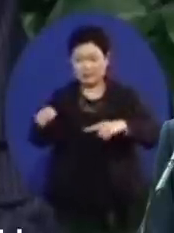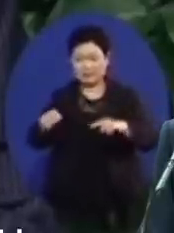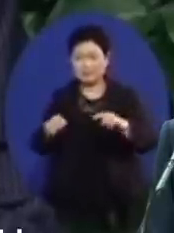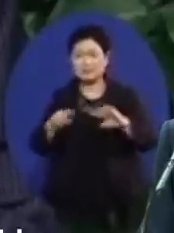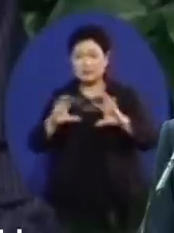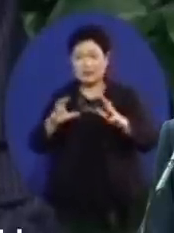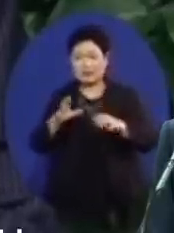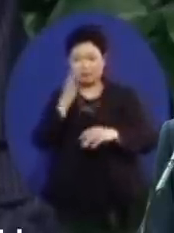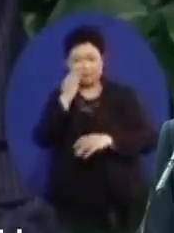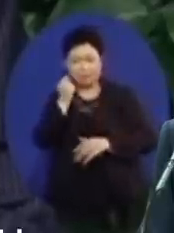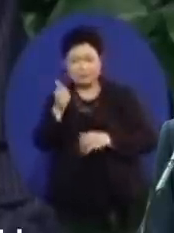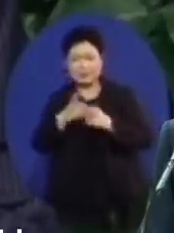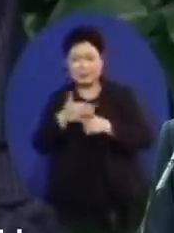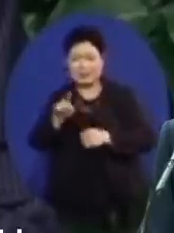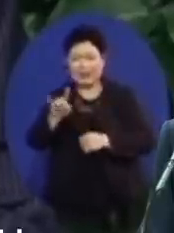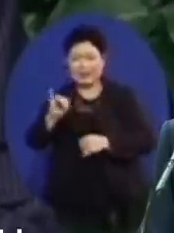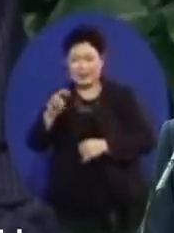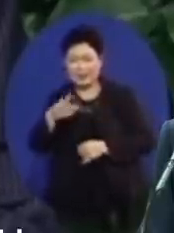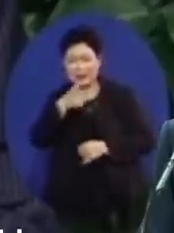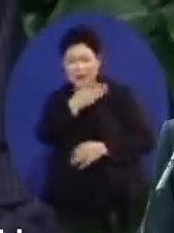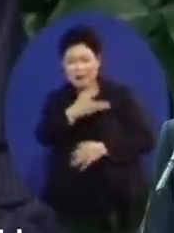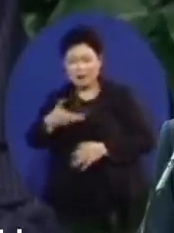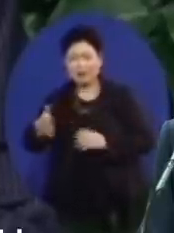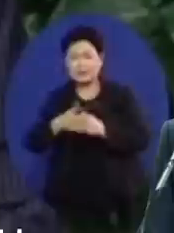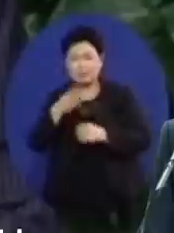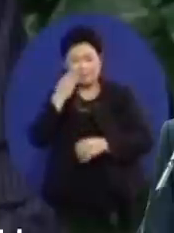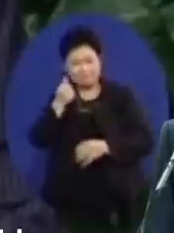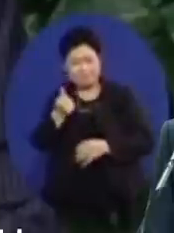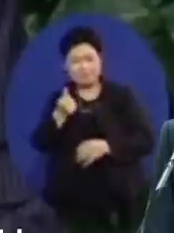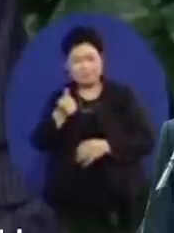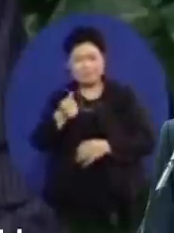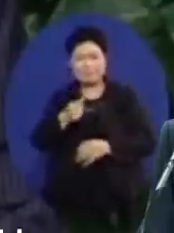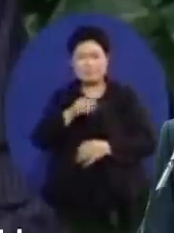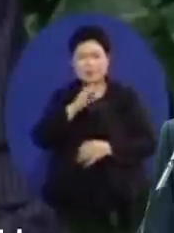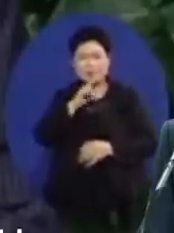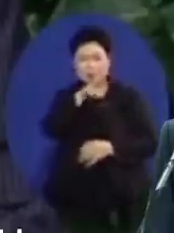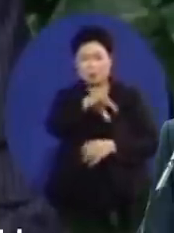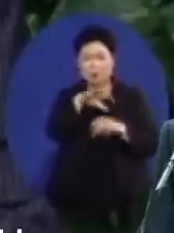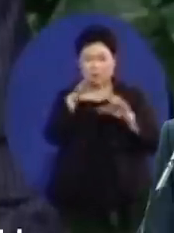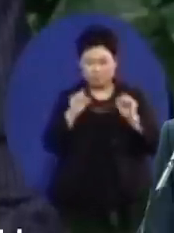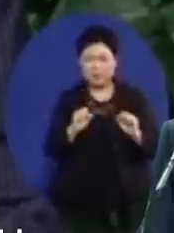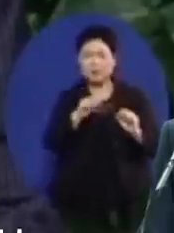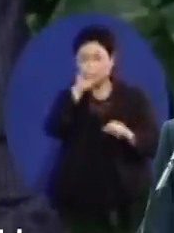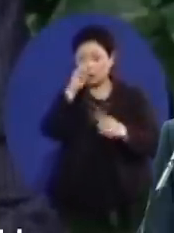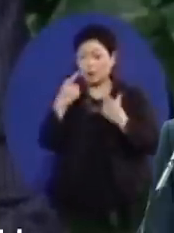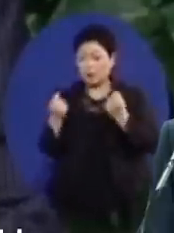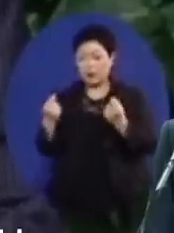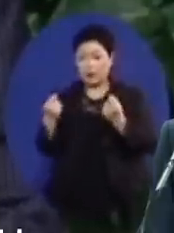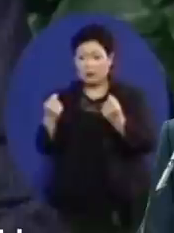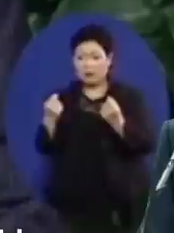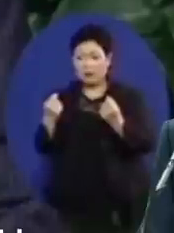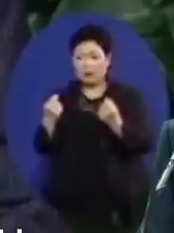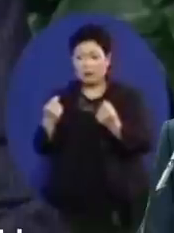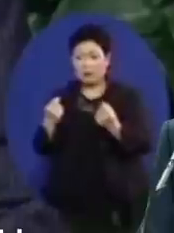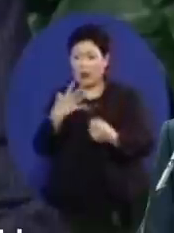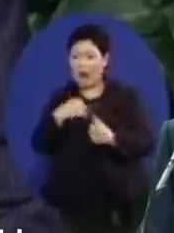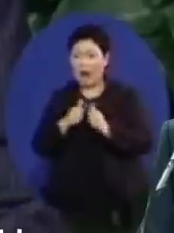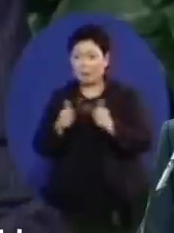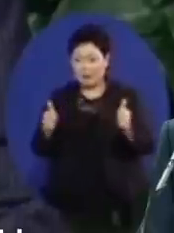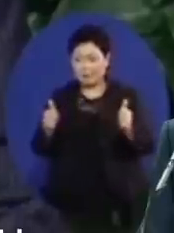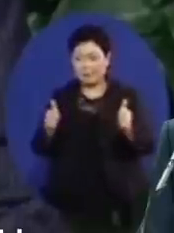산다. 나일강변에서 풍부하니까 우리가 더 얻어먹어도 그곳에 가는 것이 좋겠다. 그래서